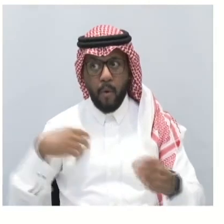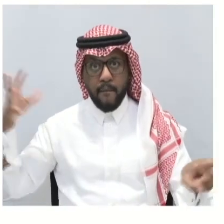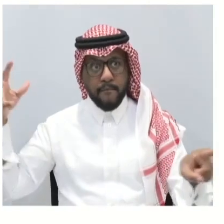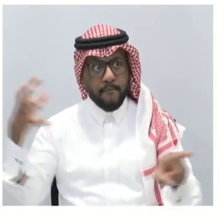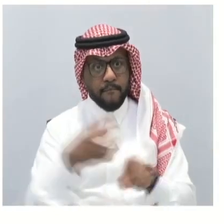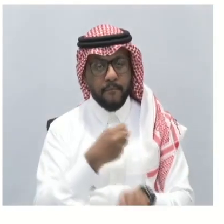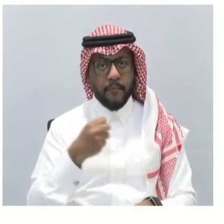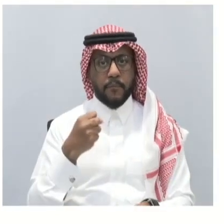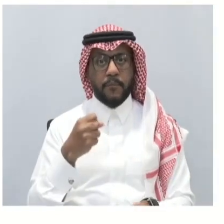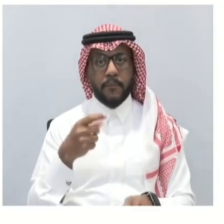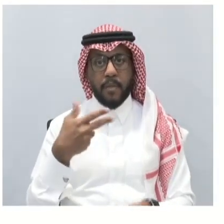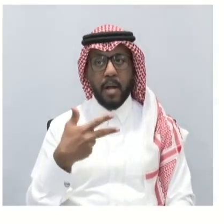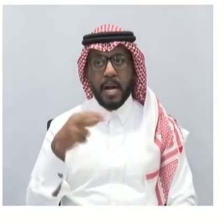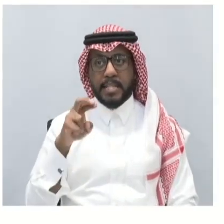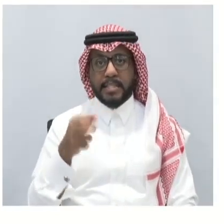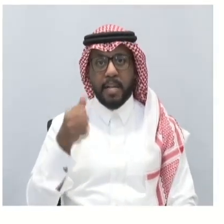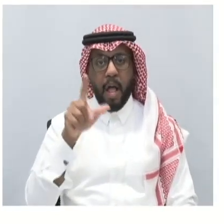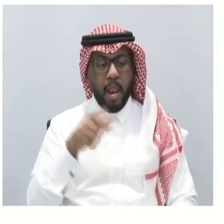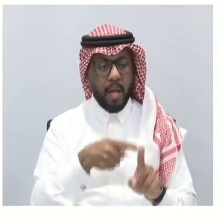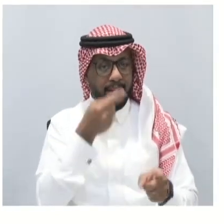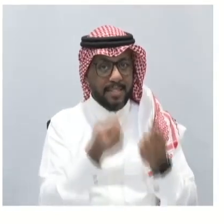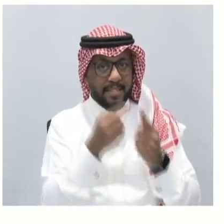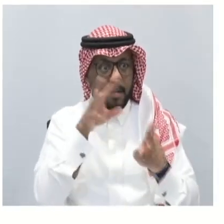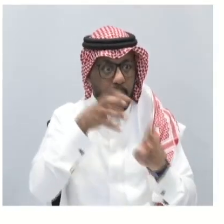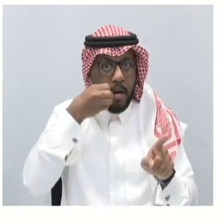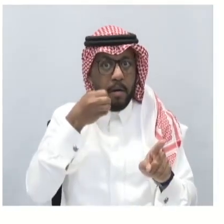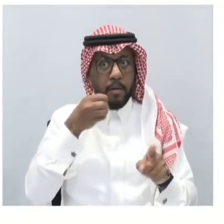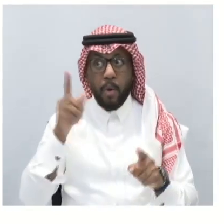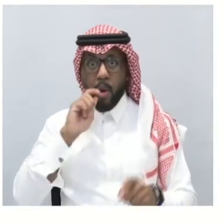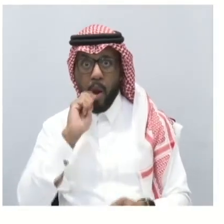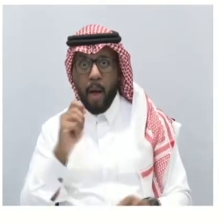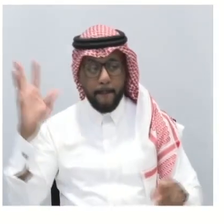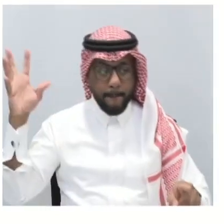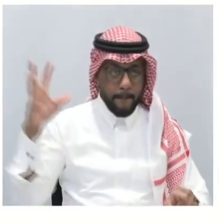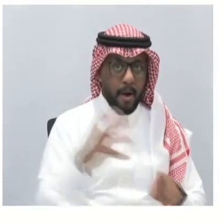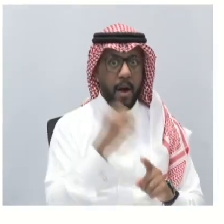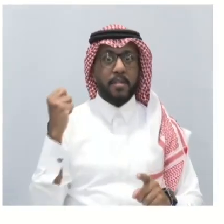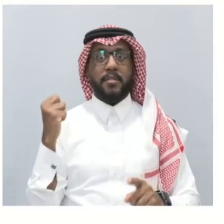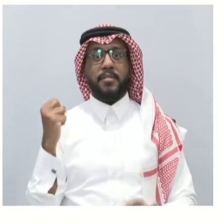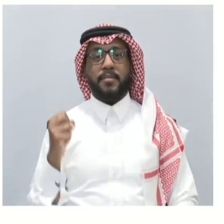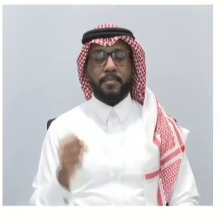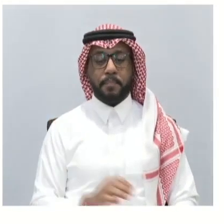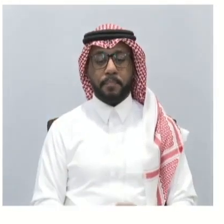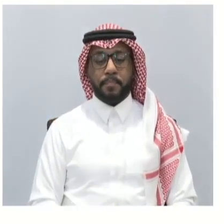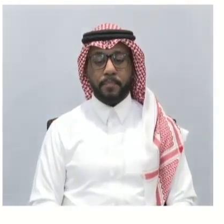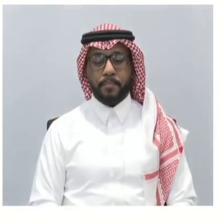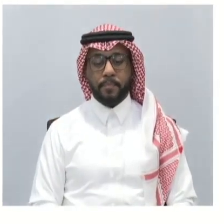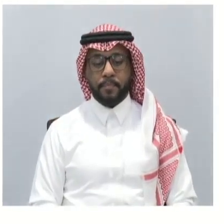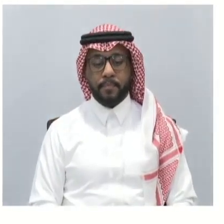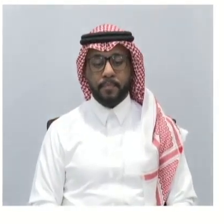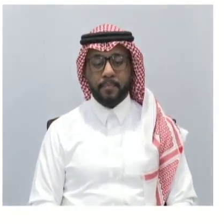الاعشاب والذئب من اكلات اللحوم اذا الان نقول هذا